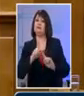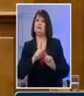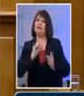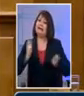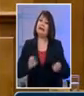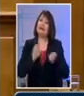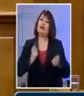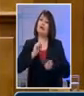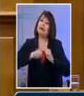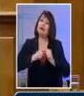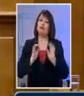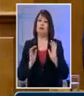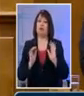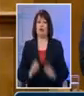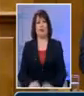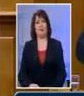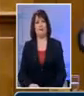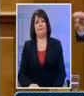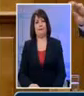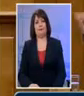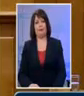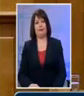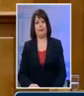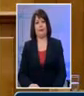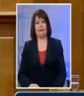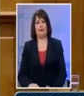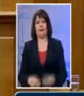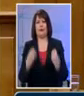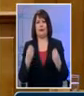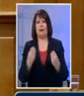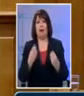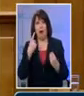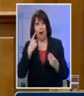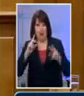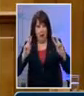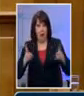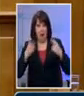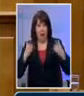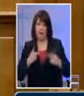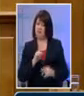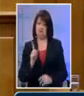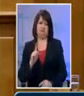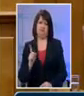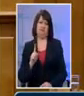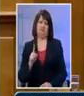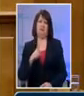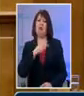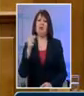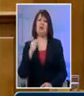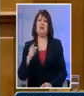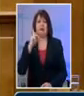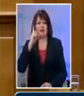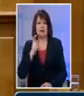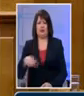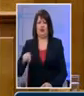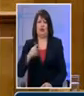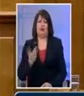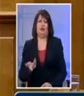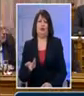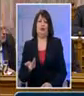πράττουμε. Μην κάνετε λοιπόν τρομερές και φοβερές αποκαλύψεις για πράγματα τα οποία είναι γνωστά